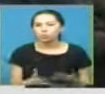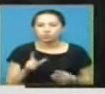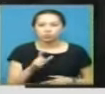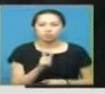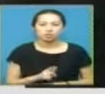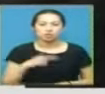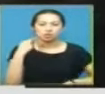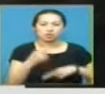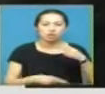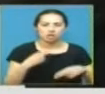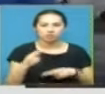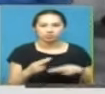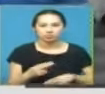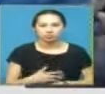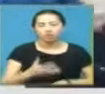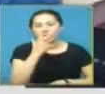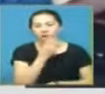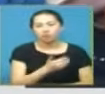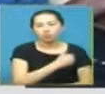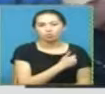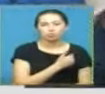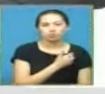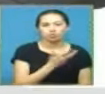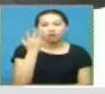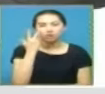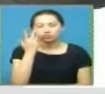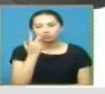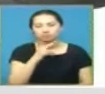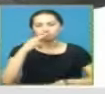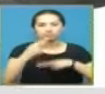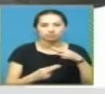бір кісідей жылумен қамтамасыз етілуді бар құзырлы мекемеден